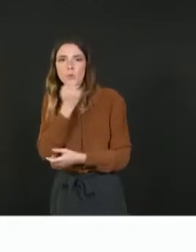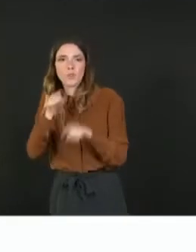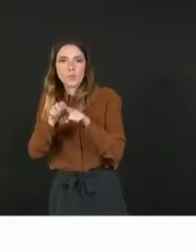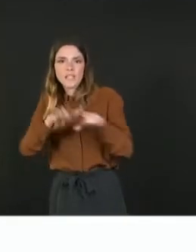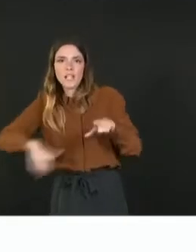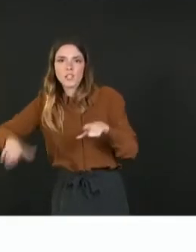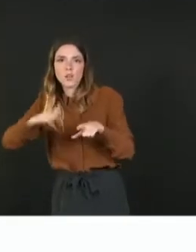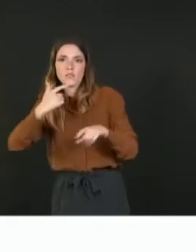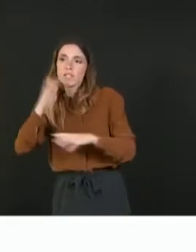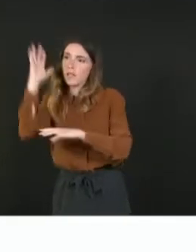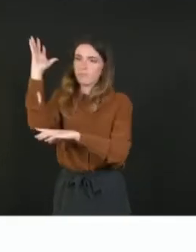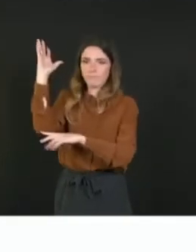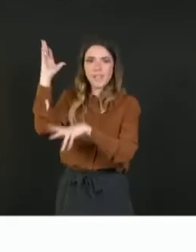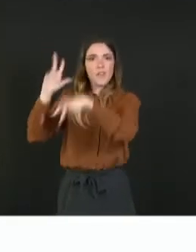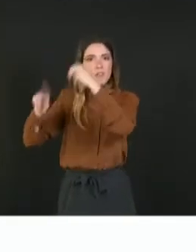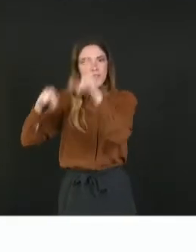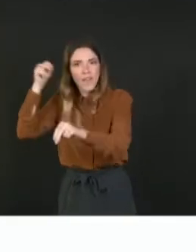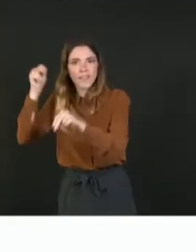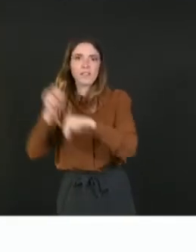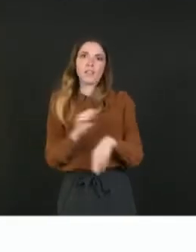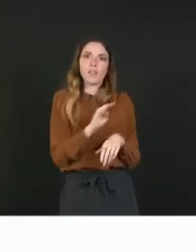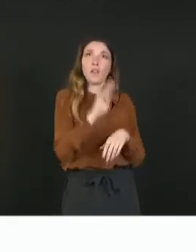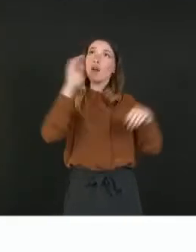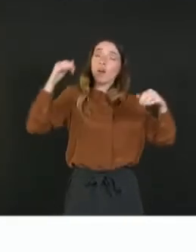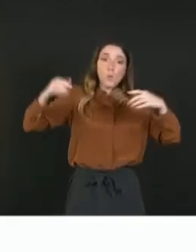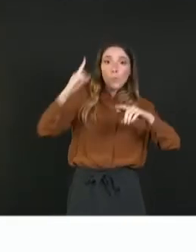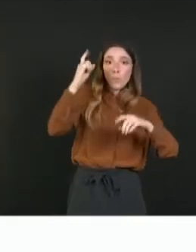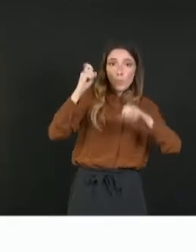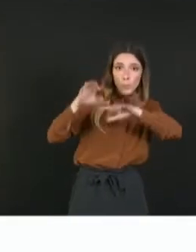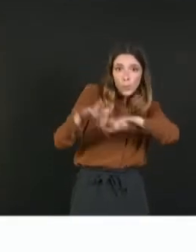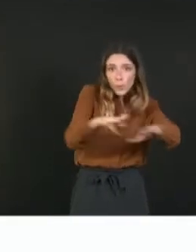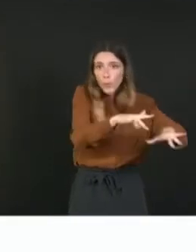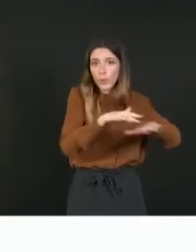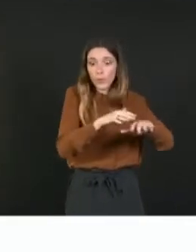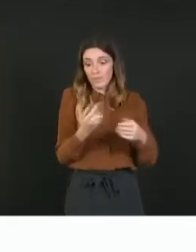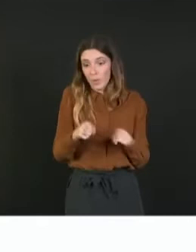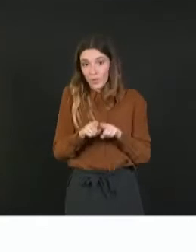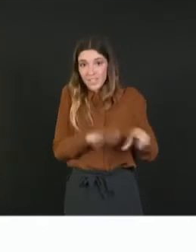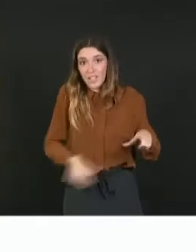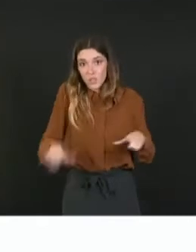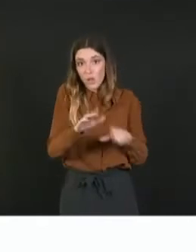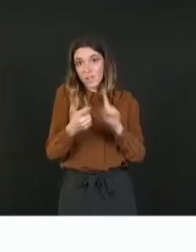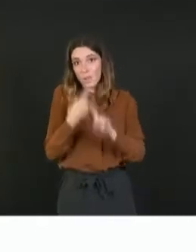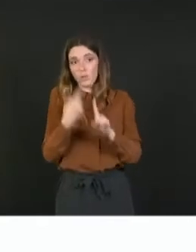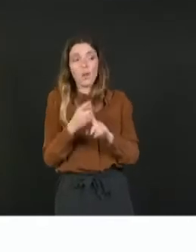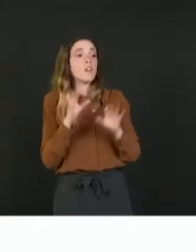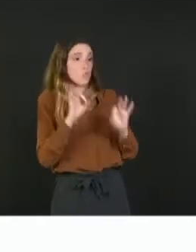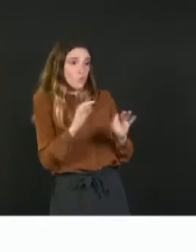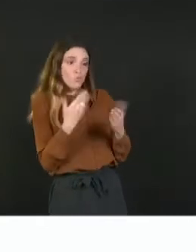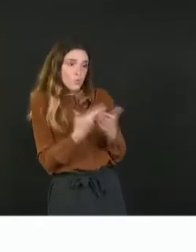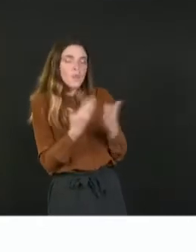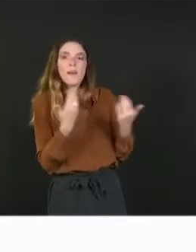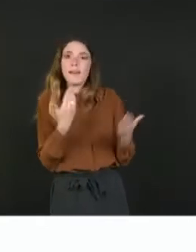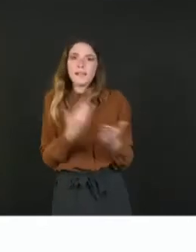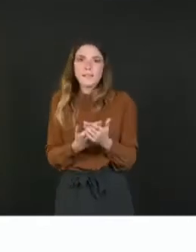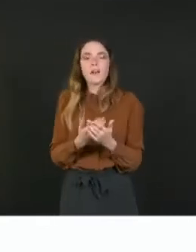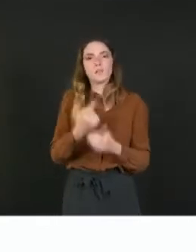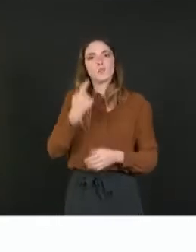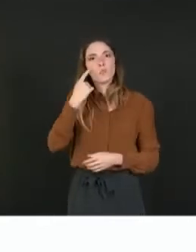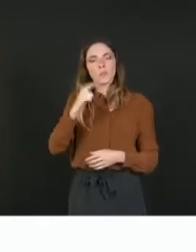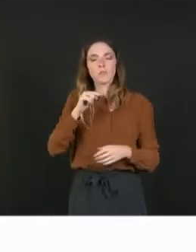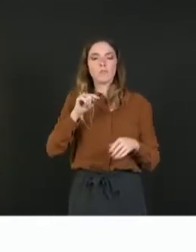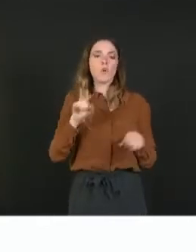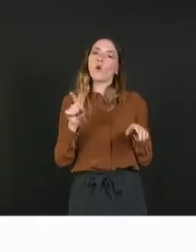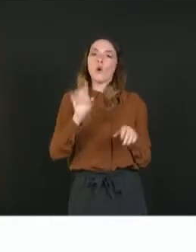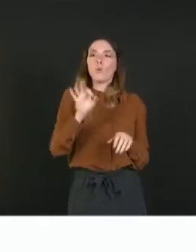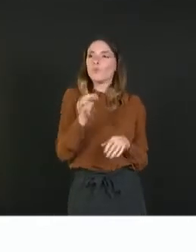qu'il y a un vrai travail pour comprendre que la nature, elle est présente partout et qu'il faut dépasser la première chose qui nous arrive parce que ça nous plaît et que c'est utile